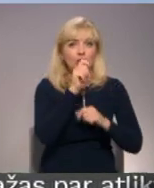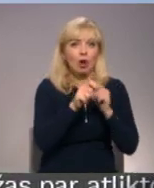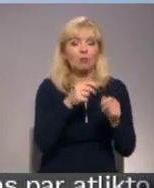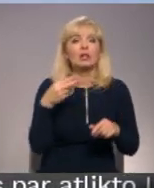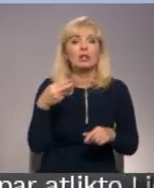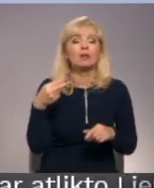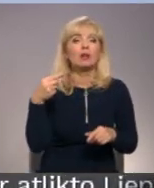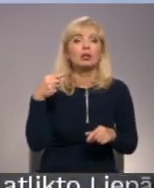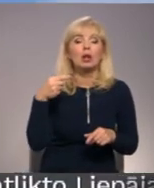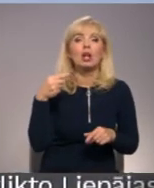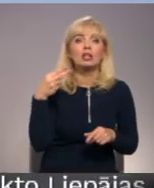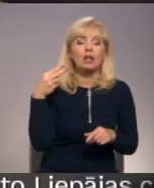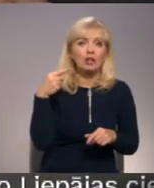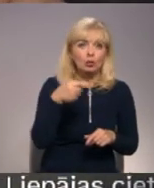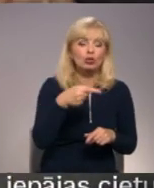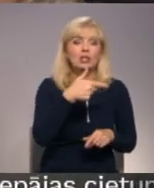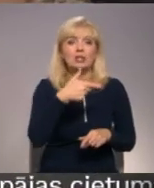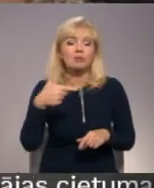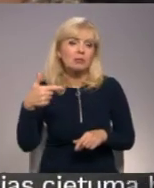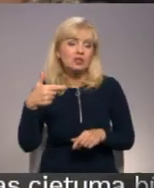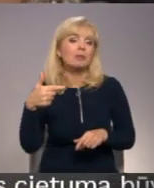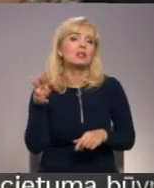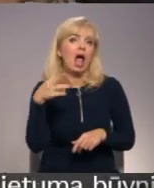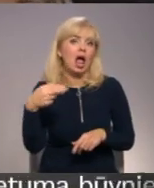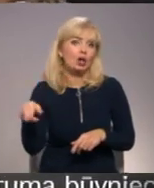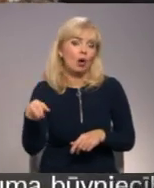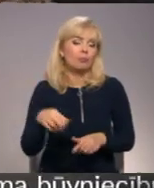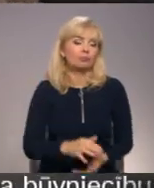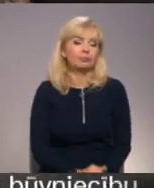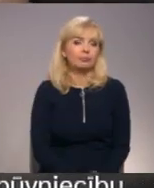2157 eiro. Ieva Benefelda, Lants Peršavits, Skrundas televīzija.